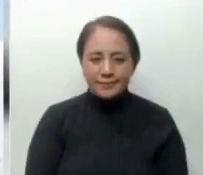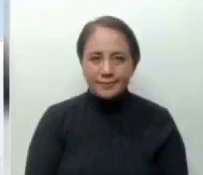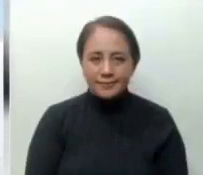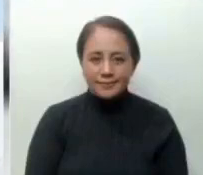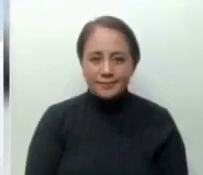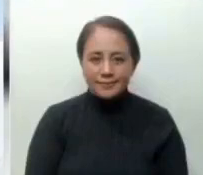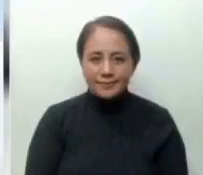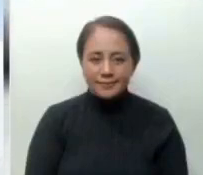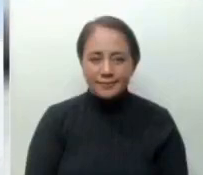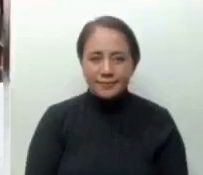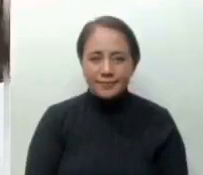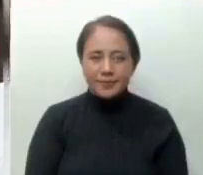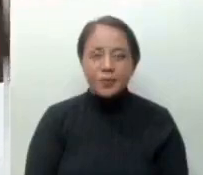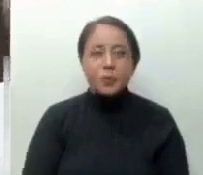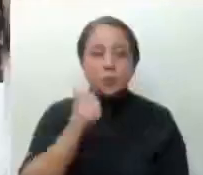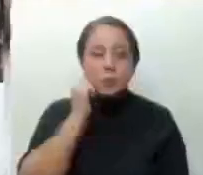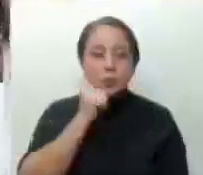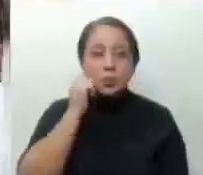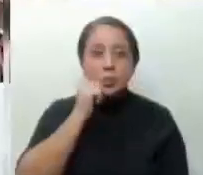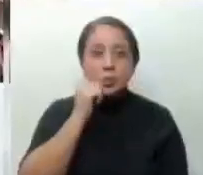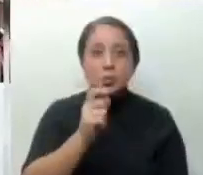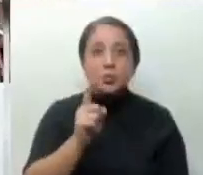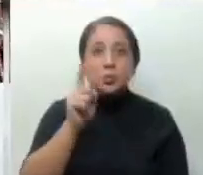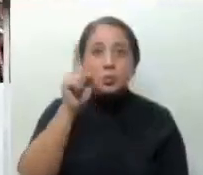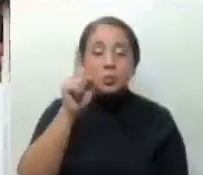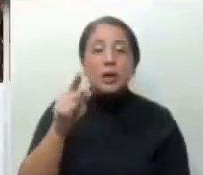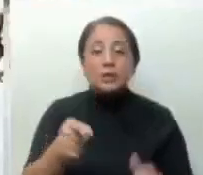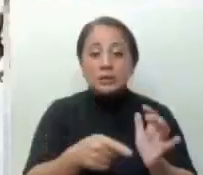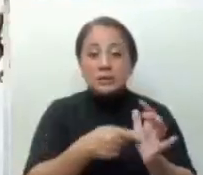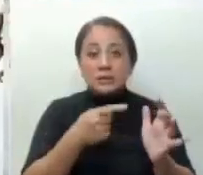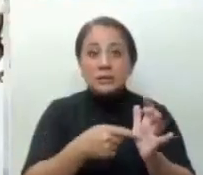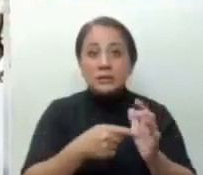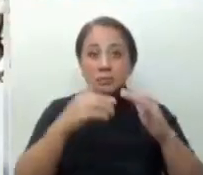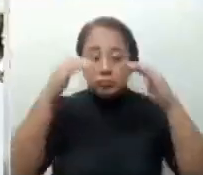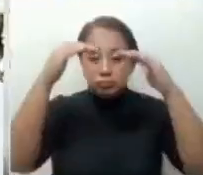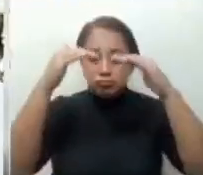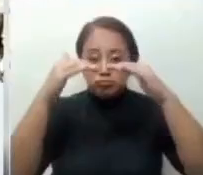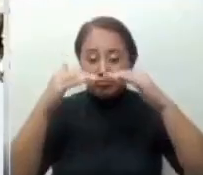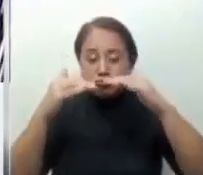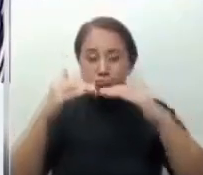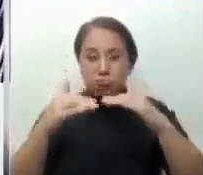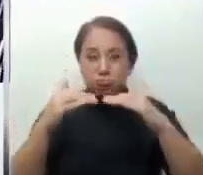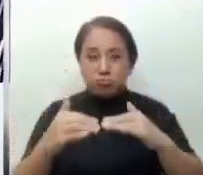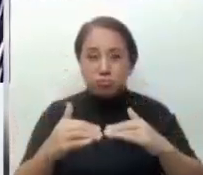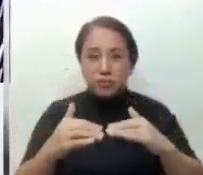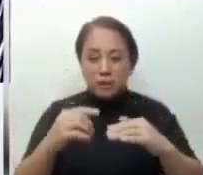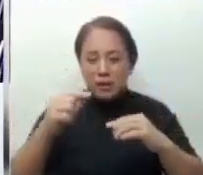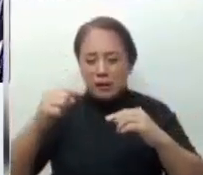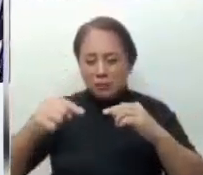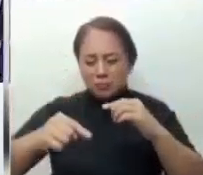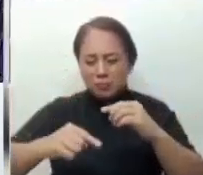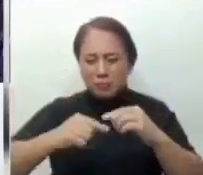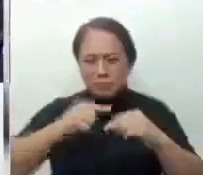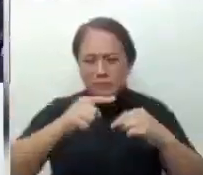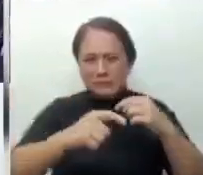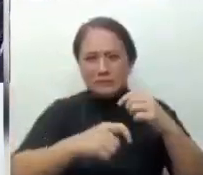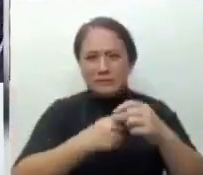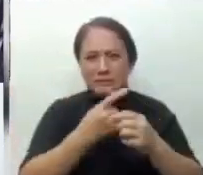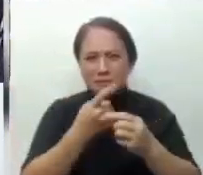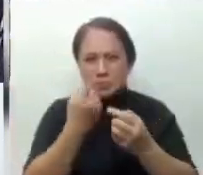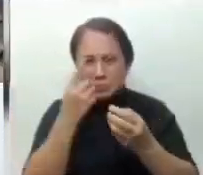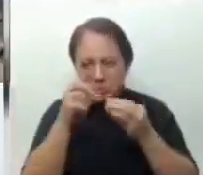Kadalasan nasa itaas, pero minsan bumababa. Umiikot-ikot at nagkabuhol-buhol